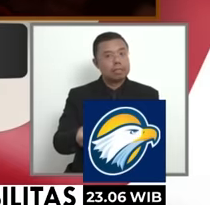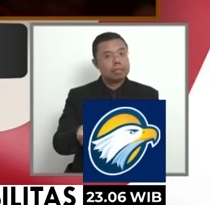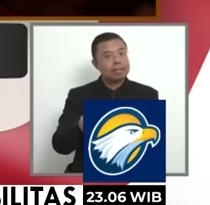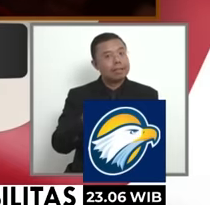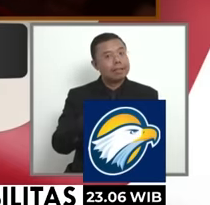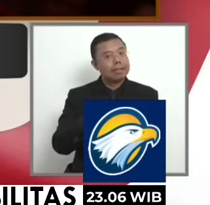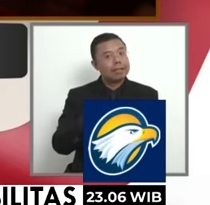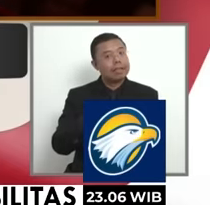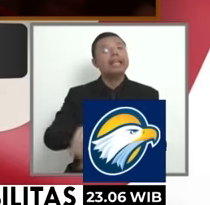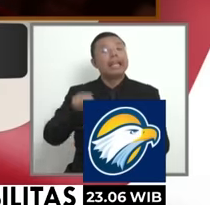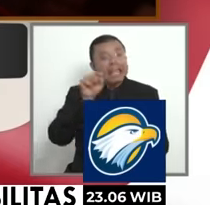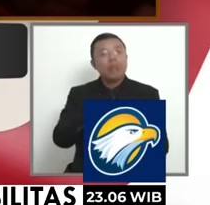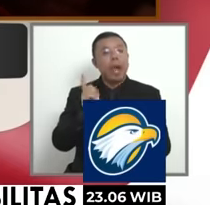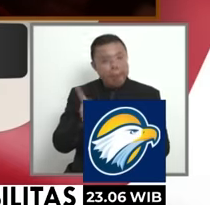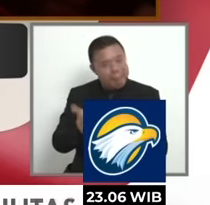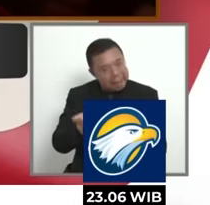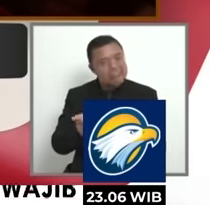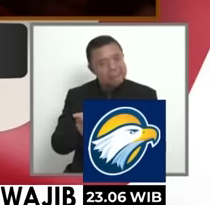karenanya dia